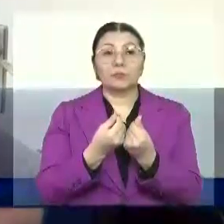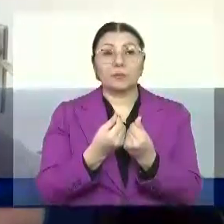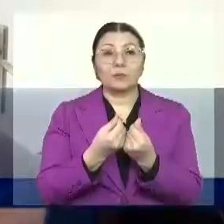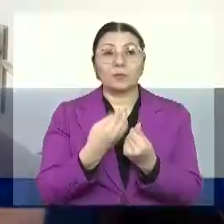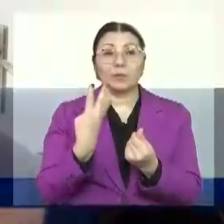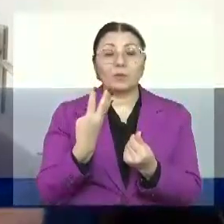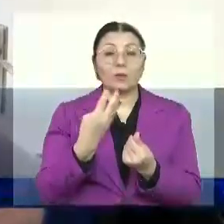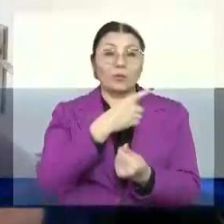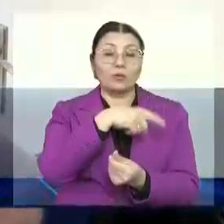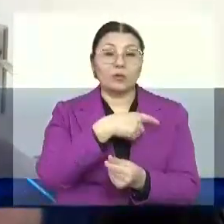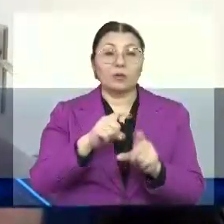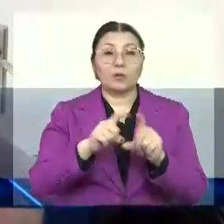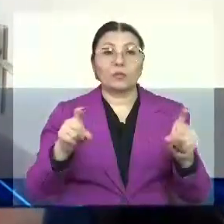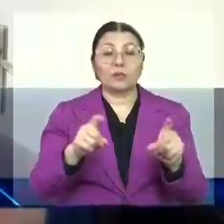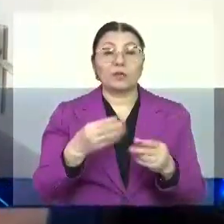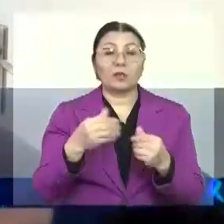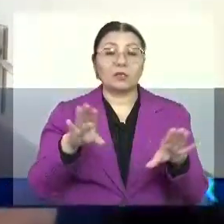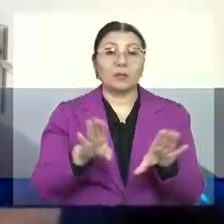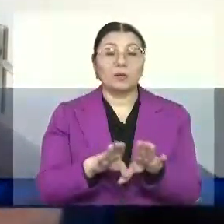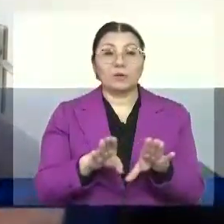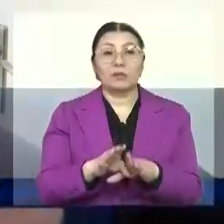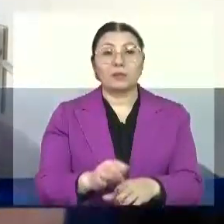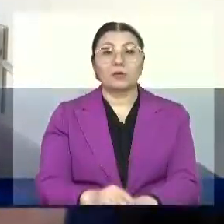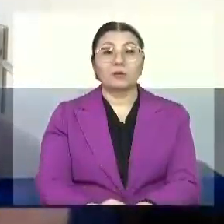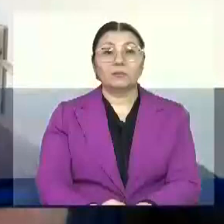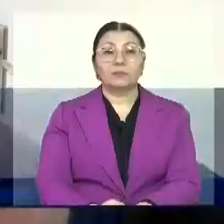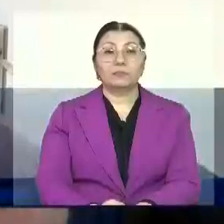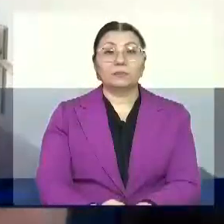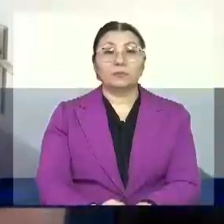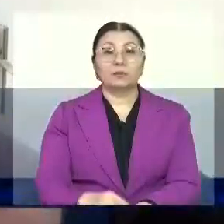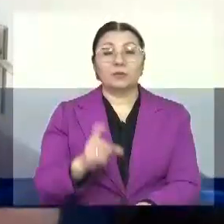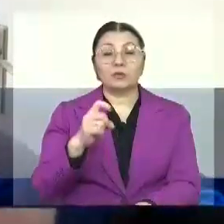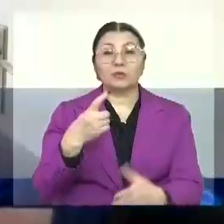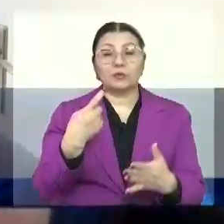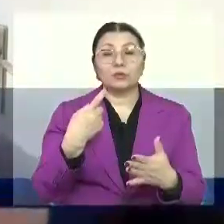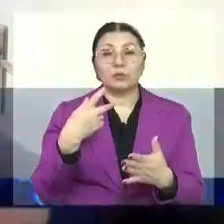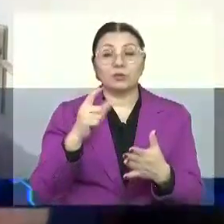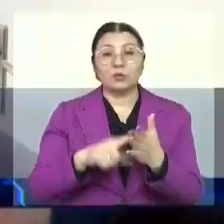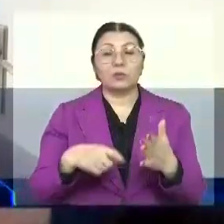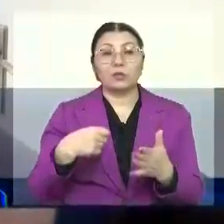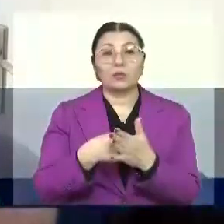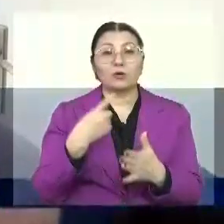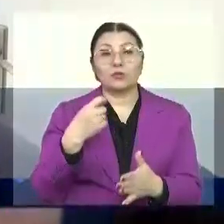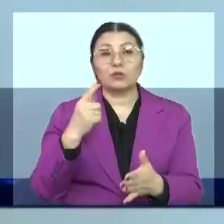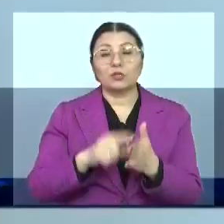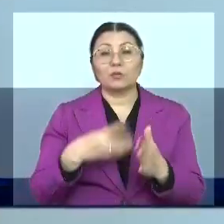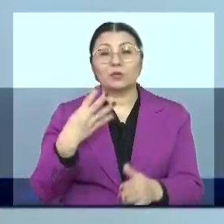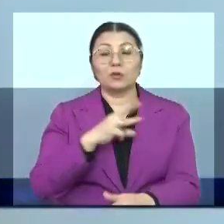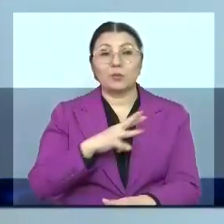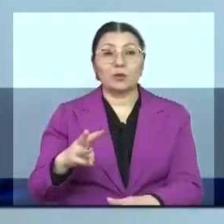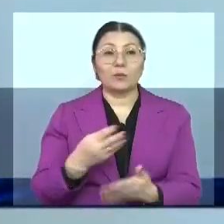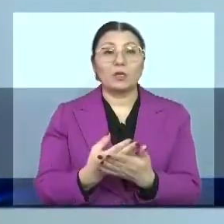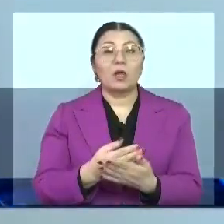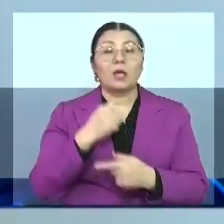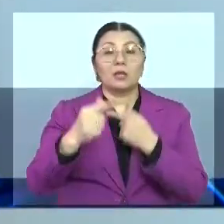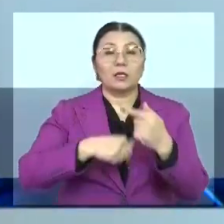4 медпункттың суммалары тең, енді арасы бір 3 миллионның жобасына ойнайды, 170 пен 174 миллионның ортасында. Сонымен қатар,